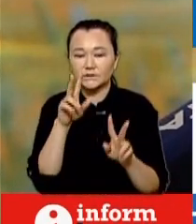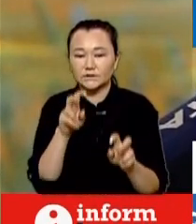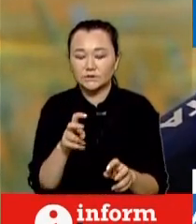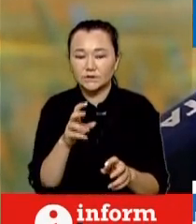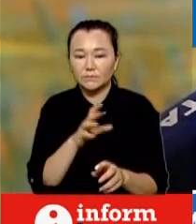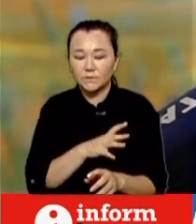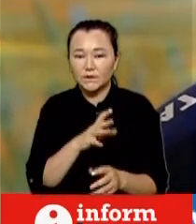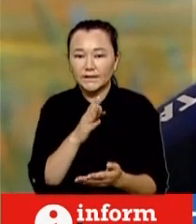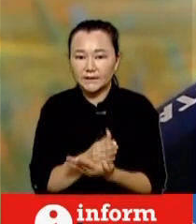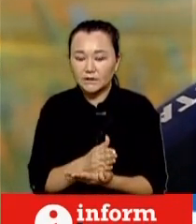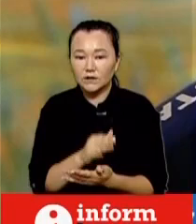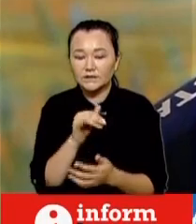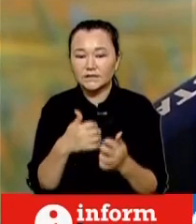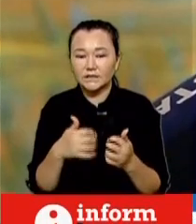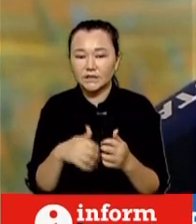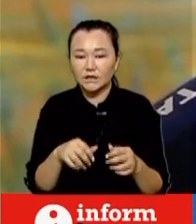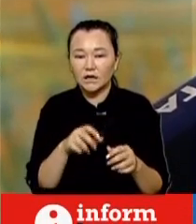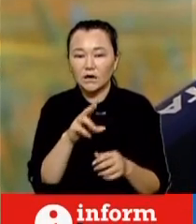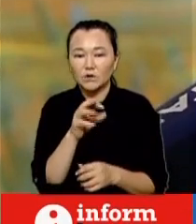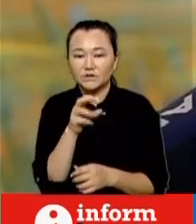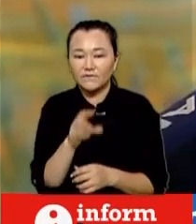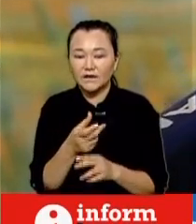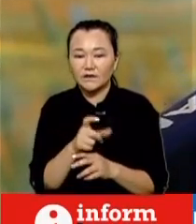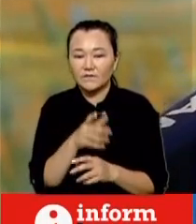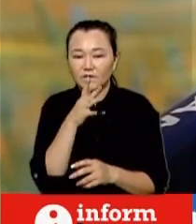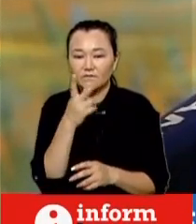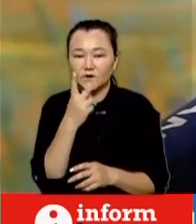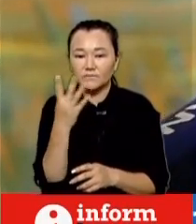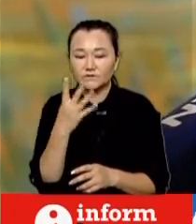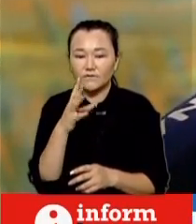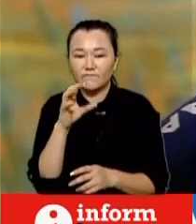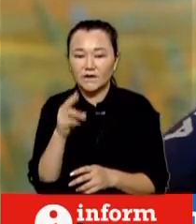имели в среди кочевников того времени то есть второго IV века нашей эры